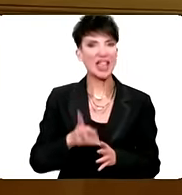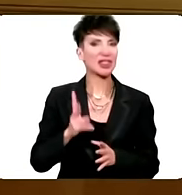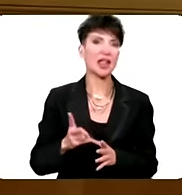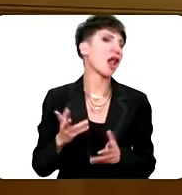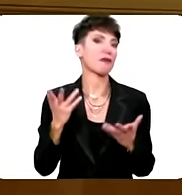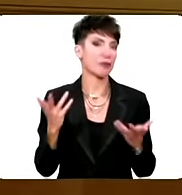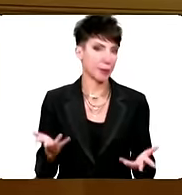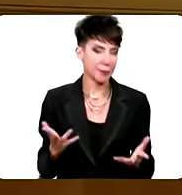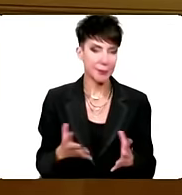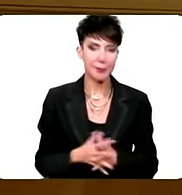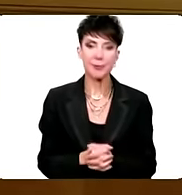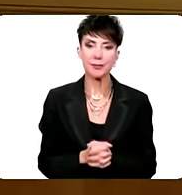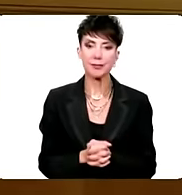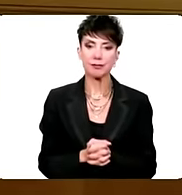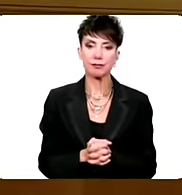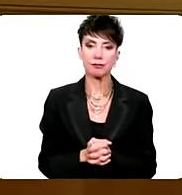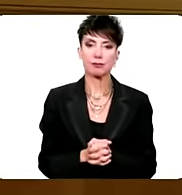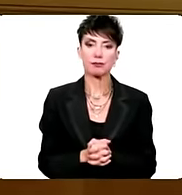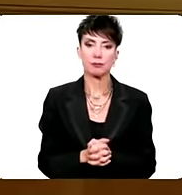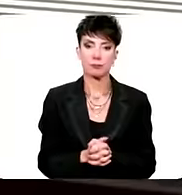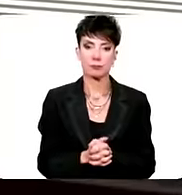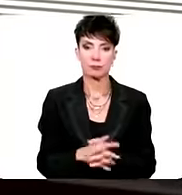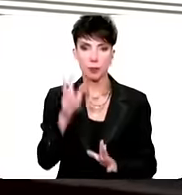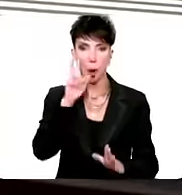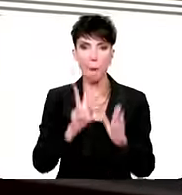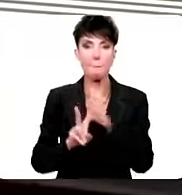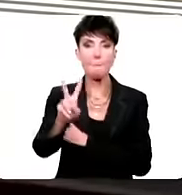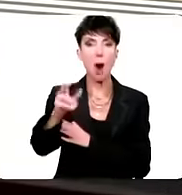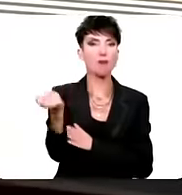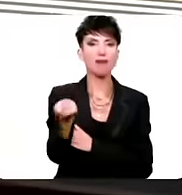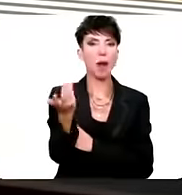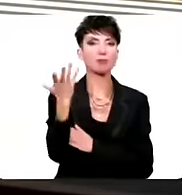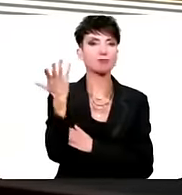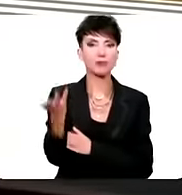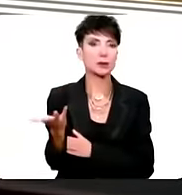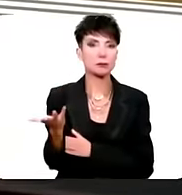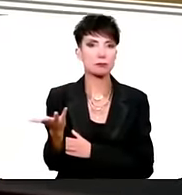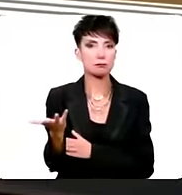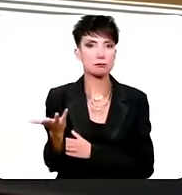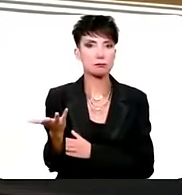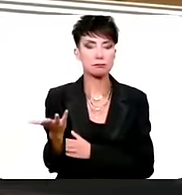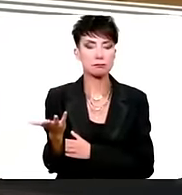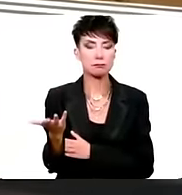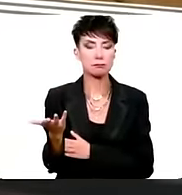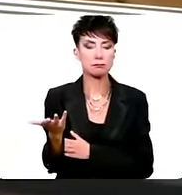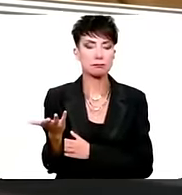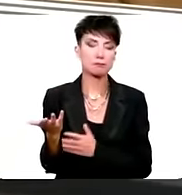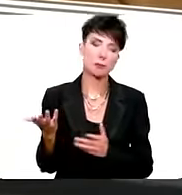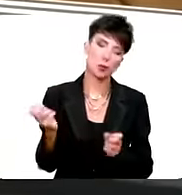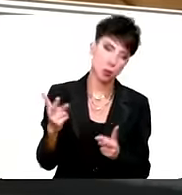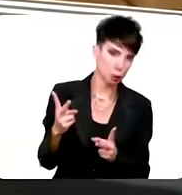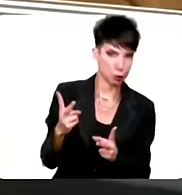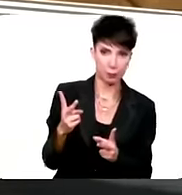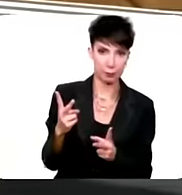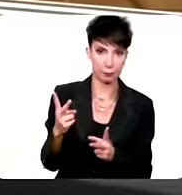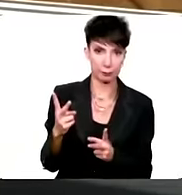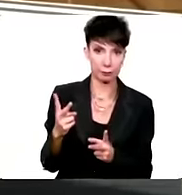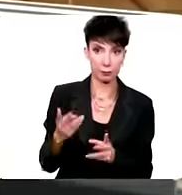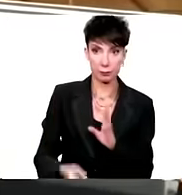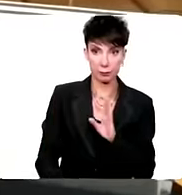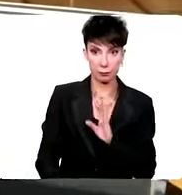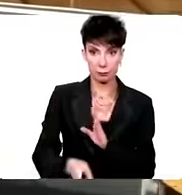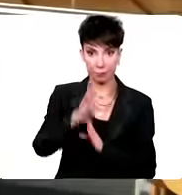είπα, είναι άλλο να προβλέπεις τι θα γίνει και άλλο να βιώνεις το αποτέλεσμα αφότου ήρθε. Όπως σας είπα, μπορεί να είναι και λυτρωτικό ένα